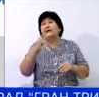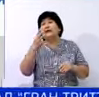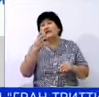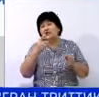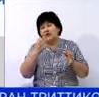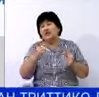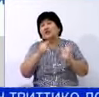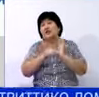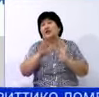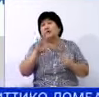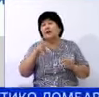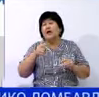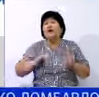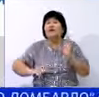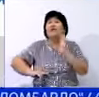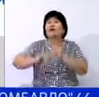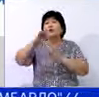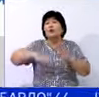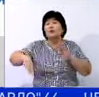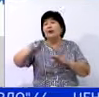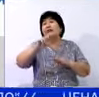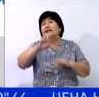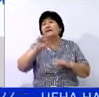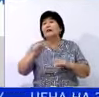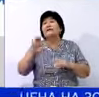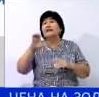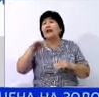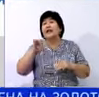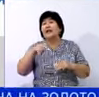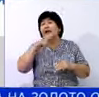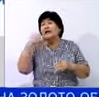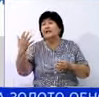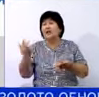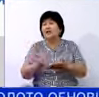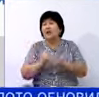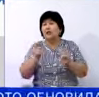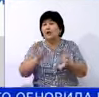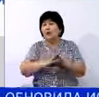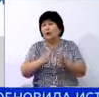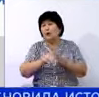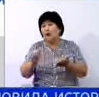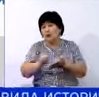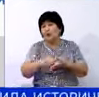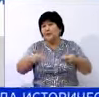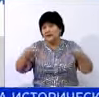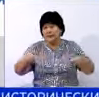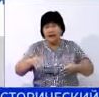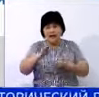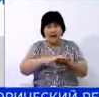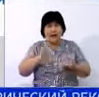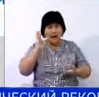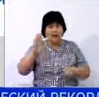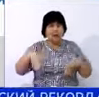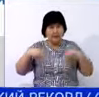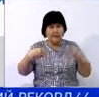гектаров на территорию взлетных площадок Назарбаевского старта. С российской стороной достигнута договоренность, документы подписаны. Далее они будут